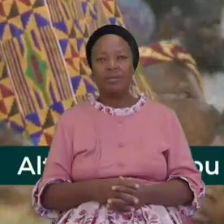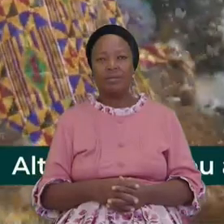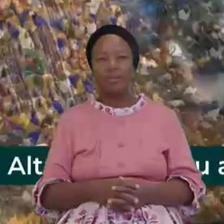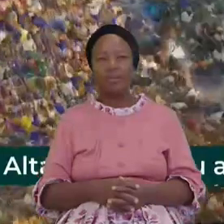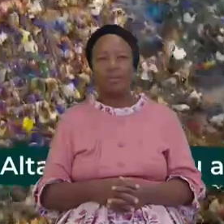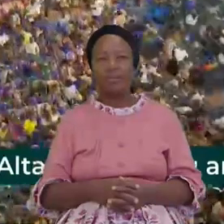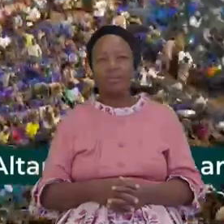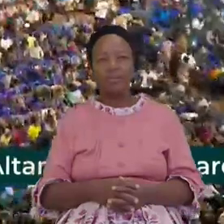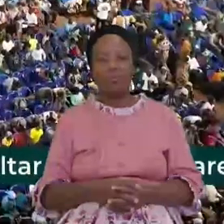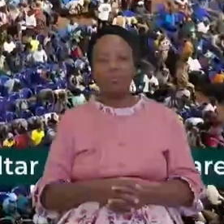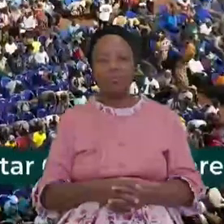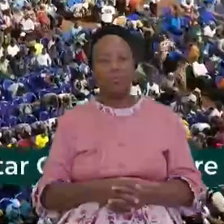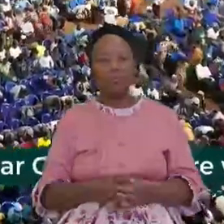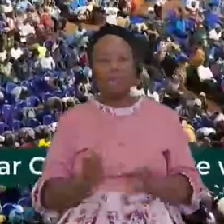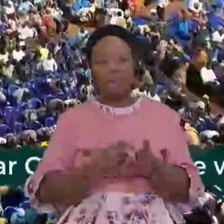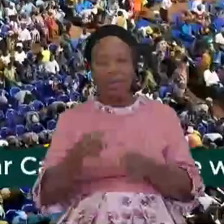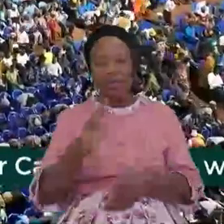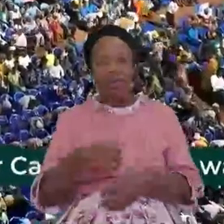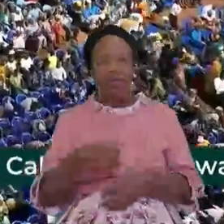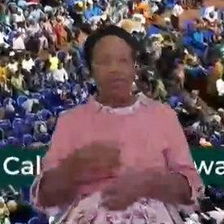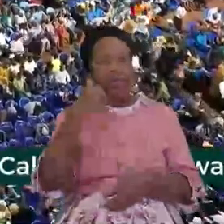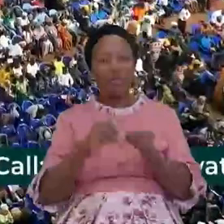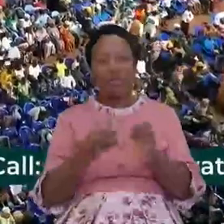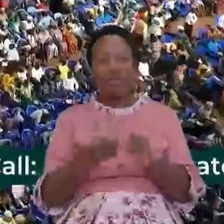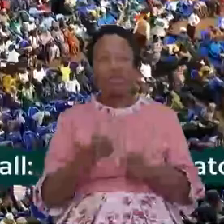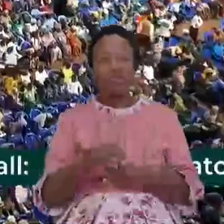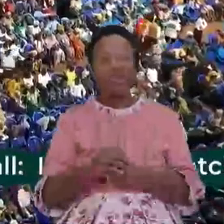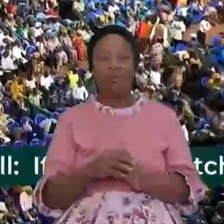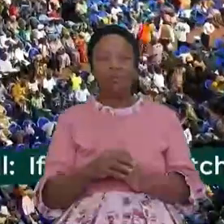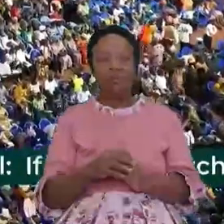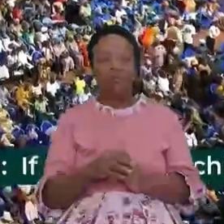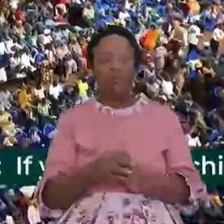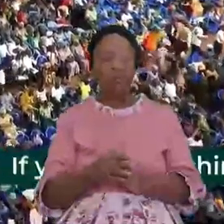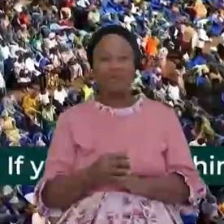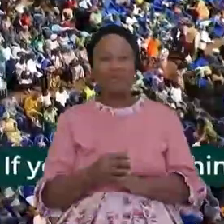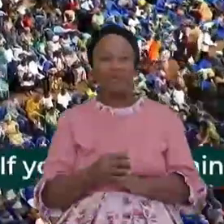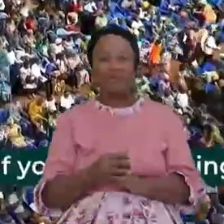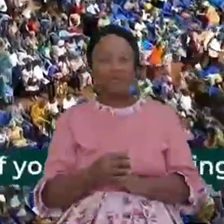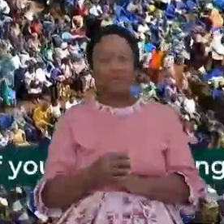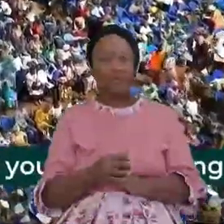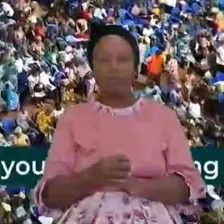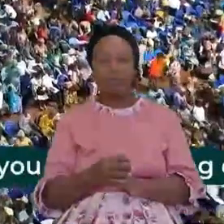Mettez votre numéro de téléphone. Put down your phone number.